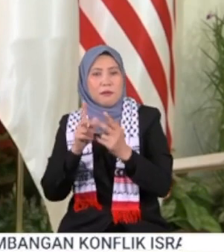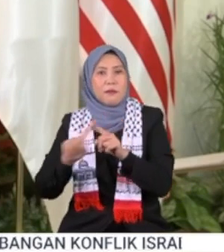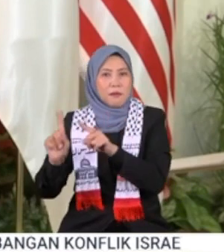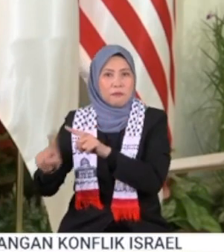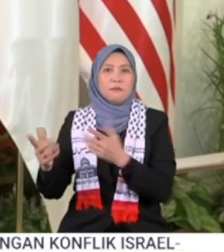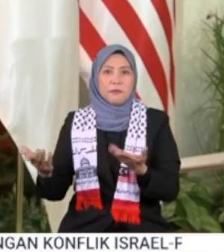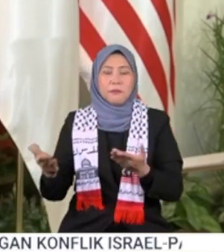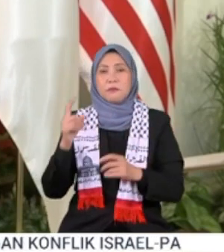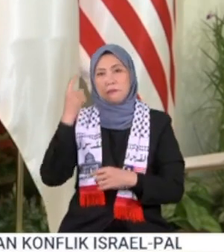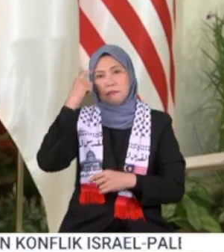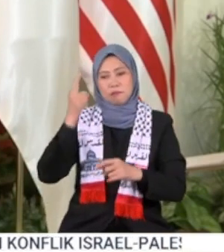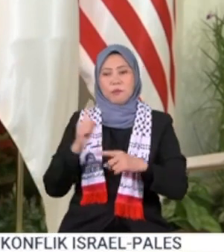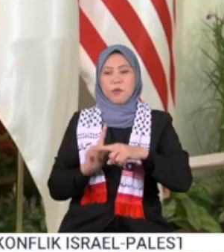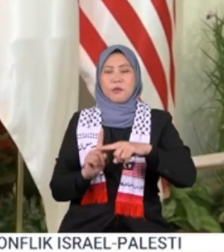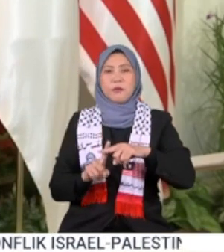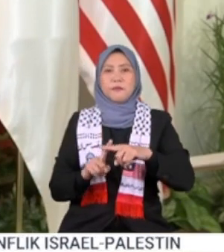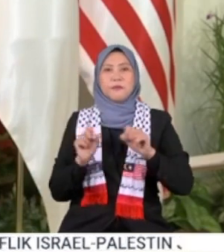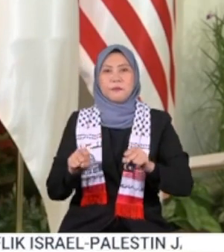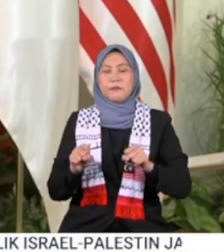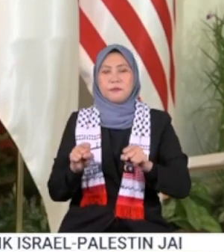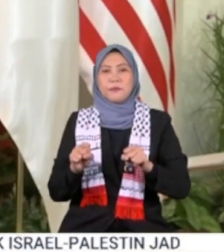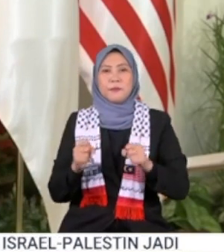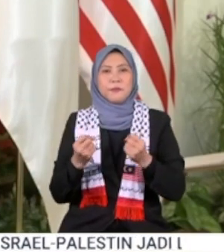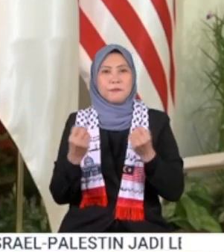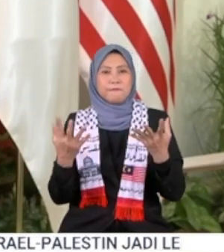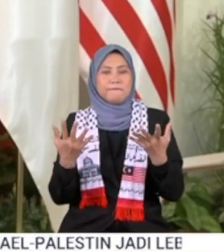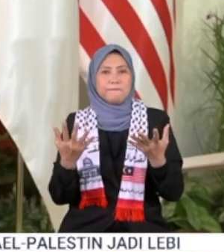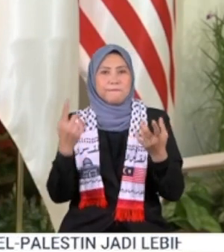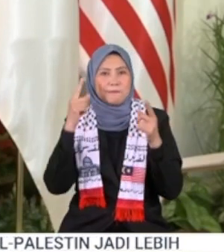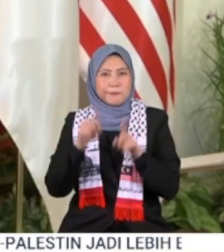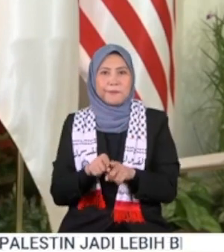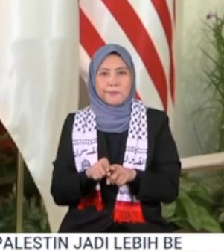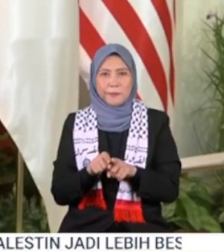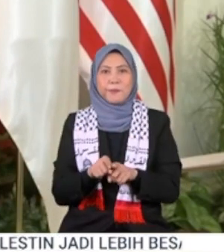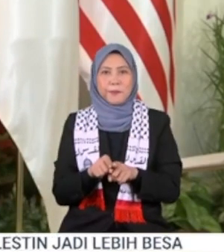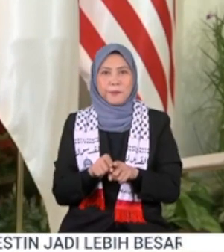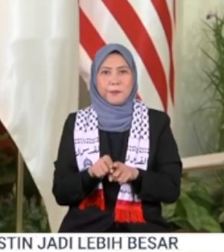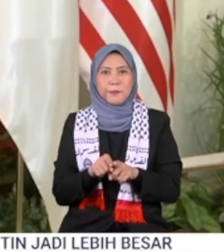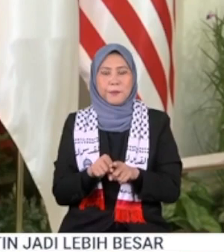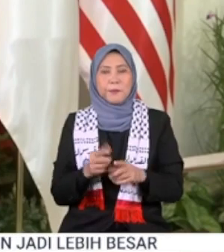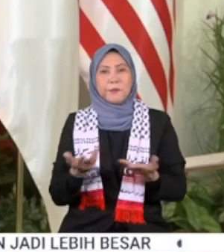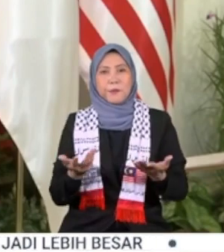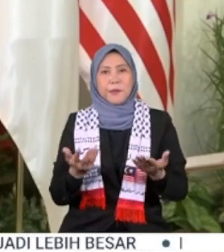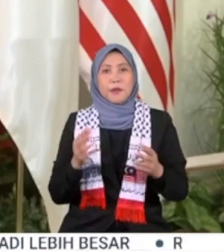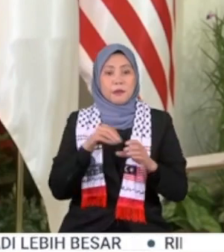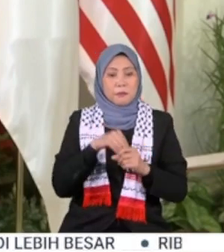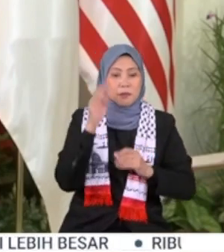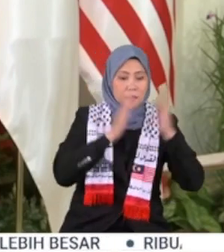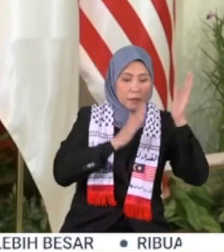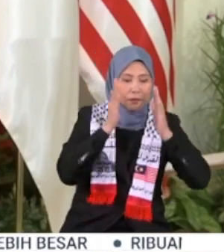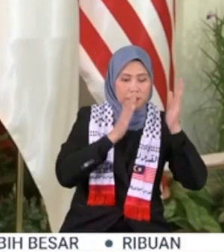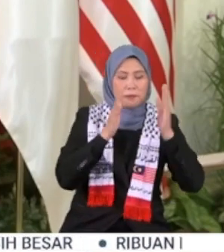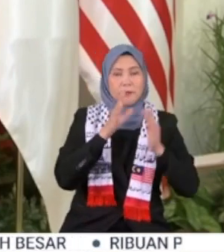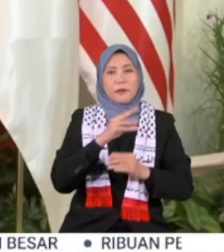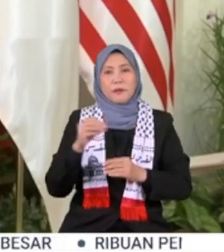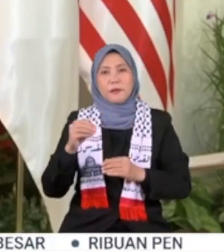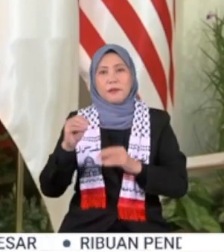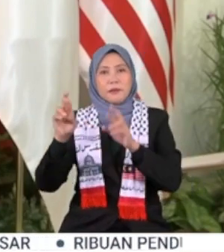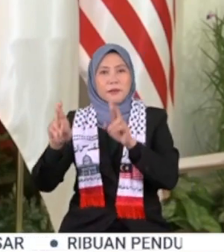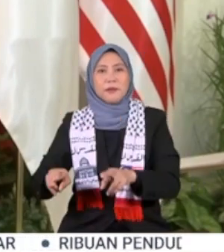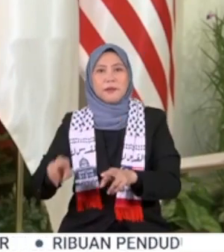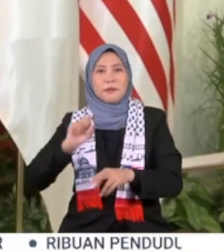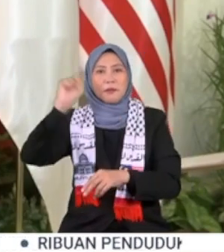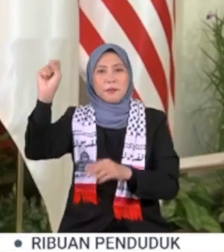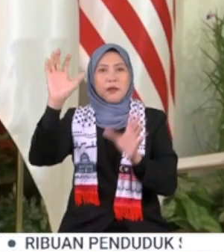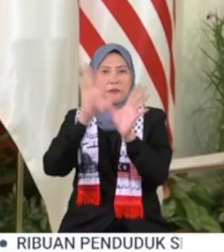positif ini memberi limpahan positif kepada bukan sahaja kepada Semenanjung bahkan juga kepada rakyat